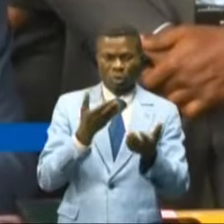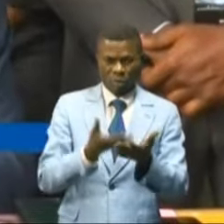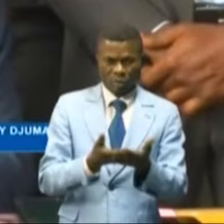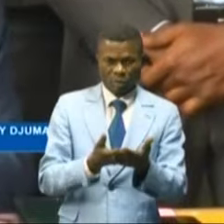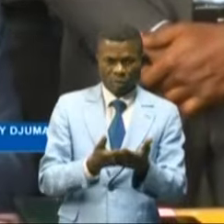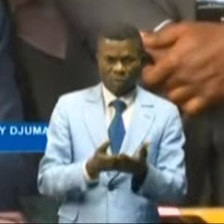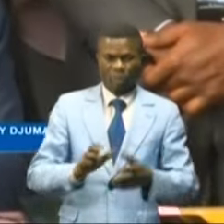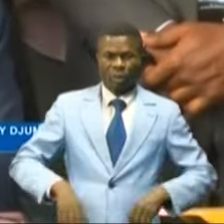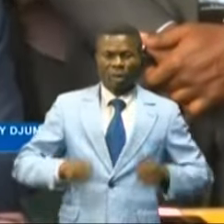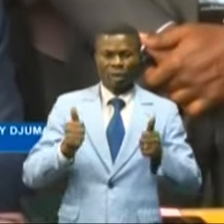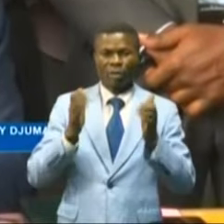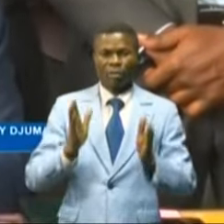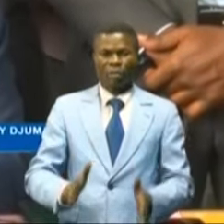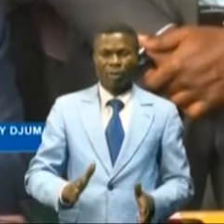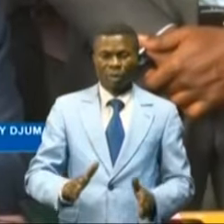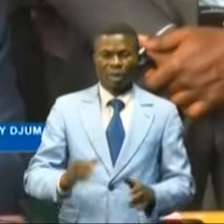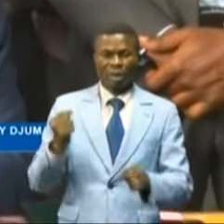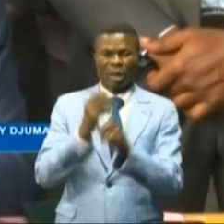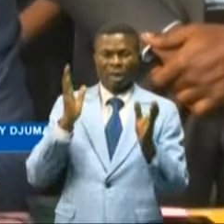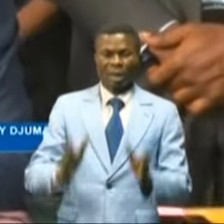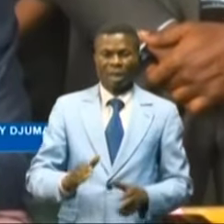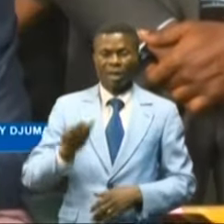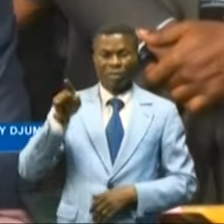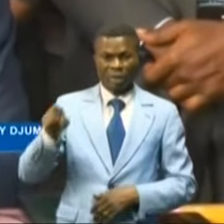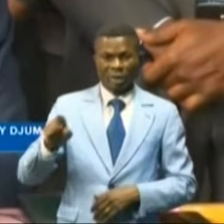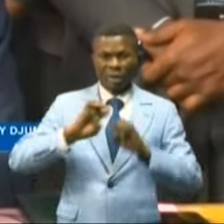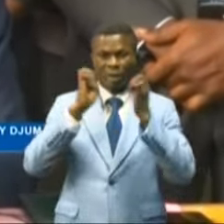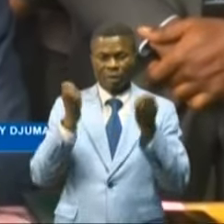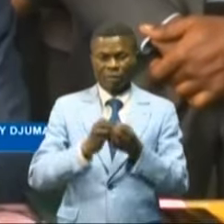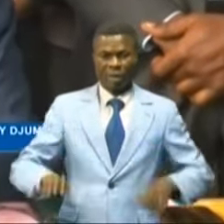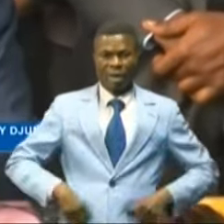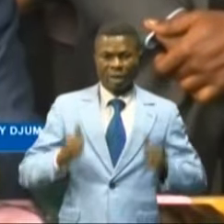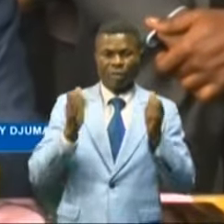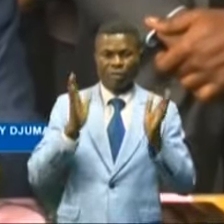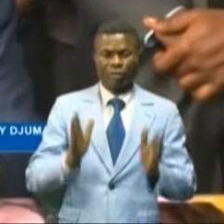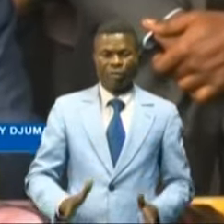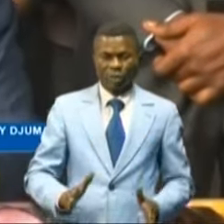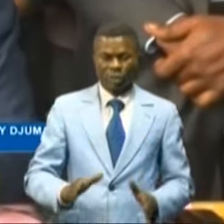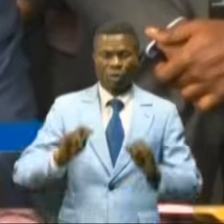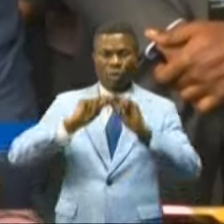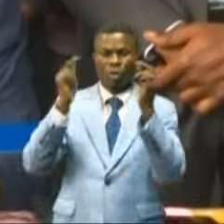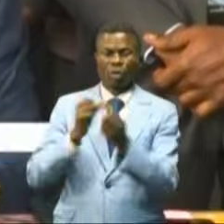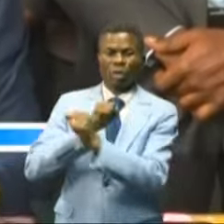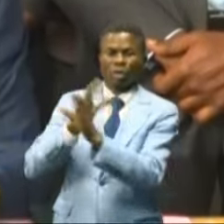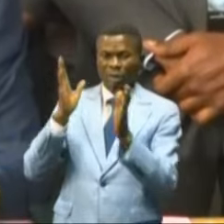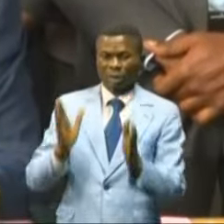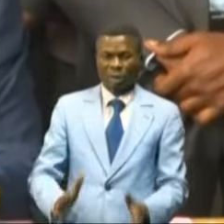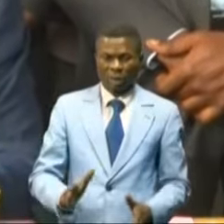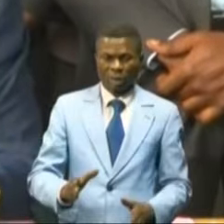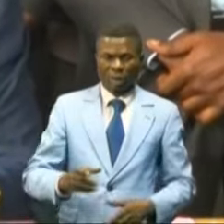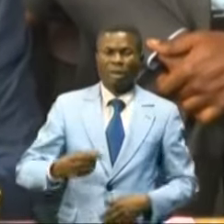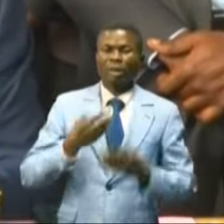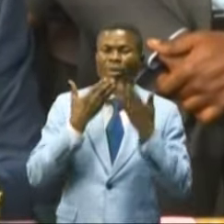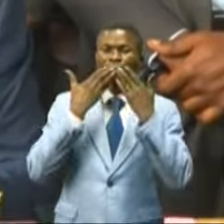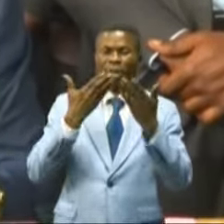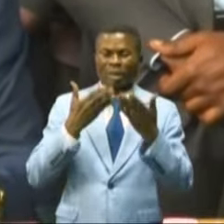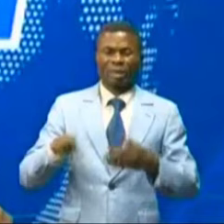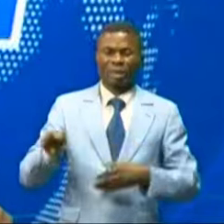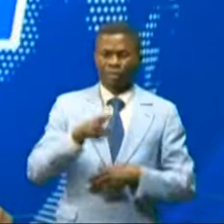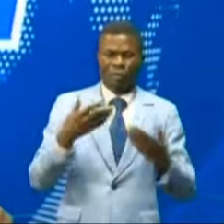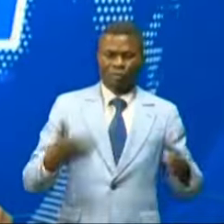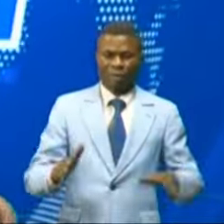Que vivent les personnels de l'ANADEC, que vivent les délégations syndicales. Je vous